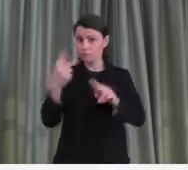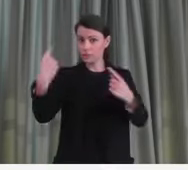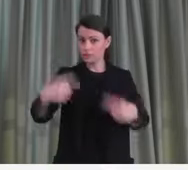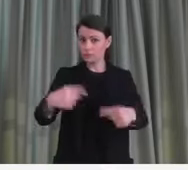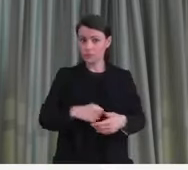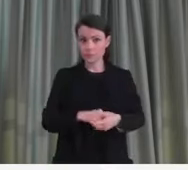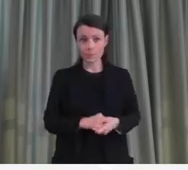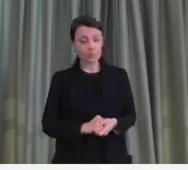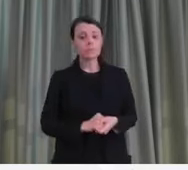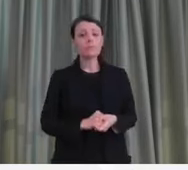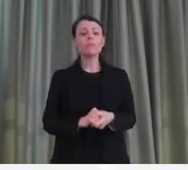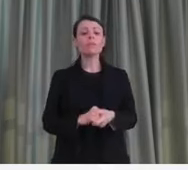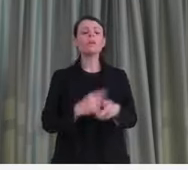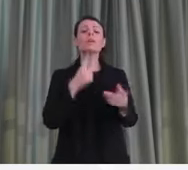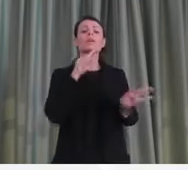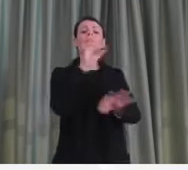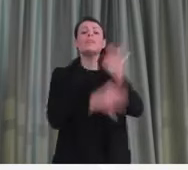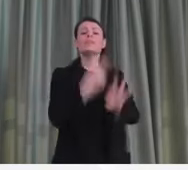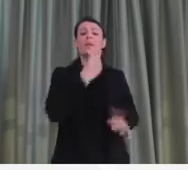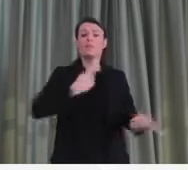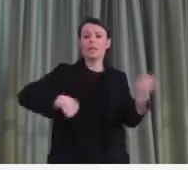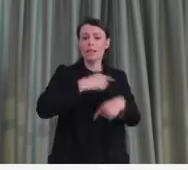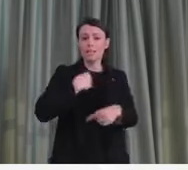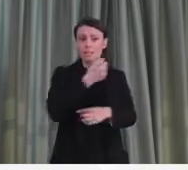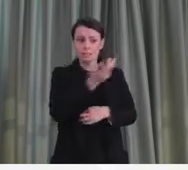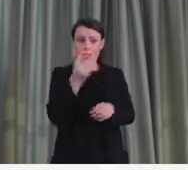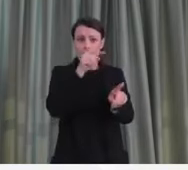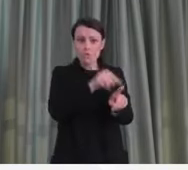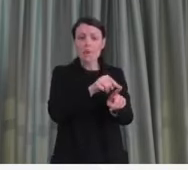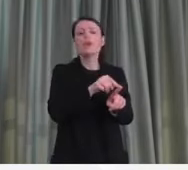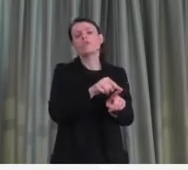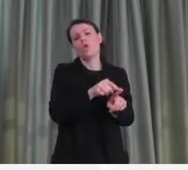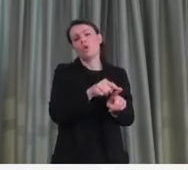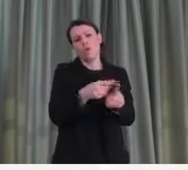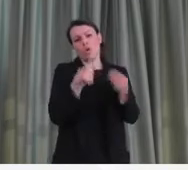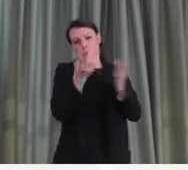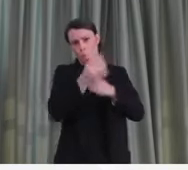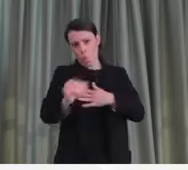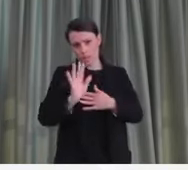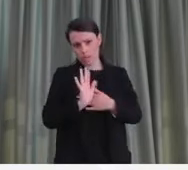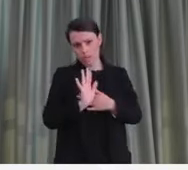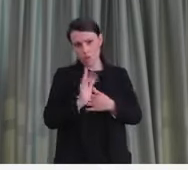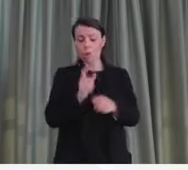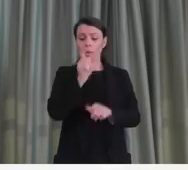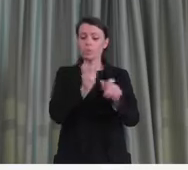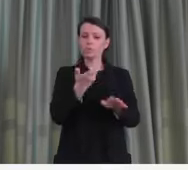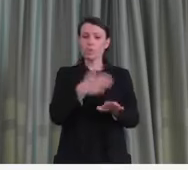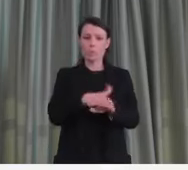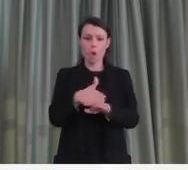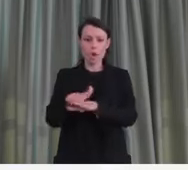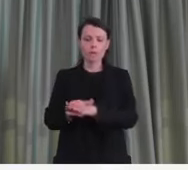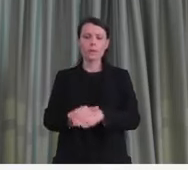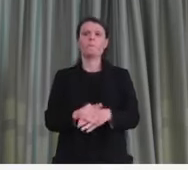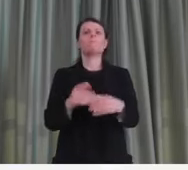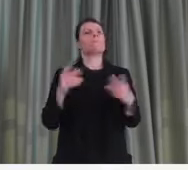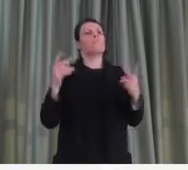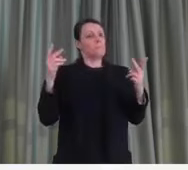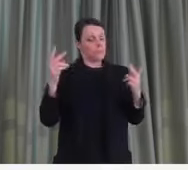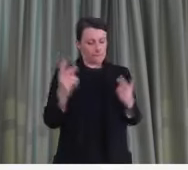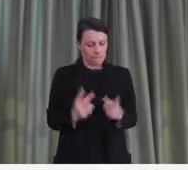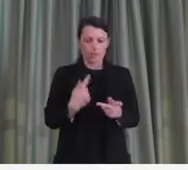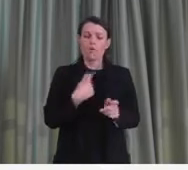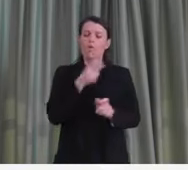delle terapie intensive lo lascio lascio per ultimo il numero dei decessi ogni decesso è sempre un